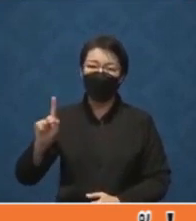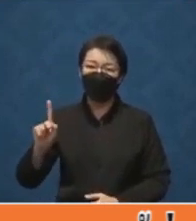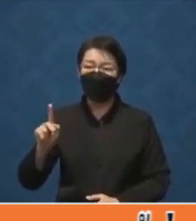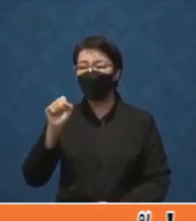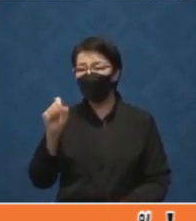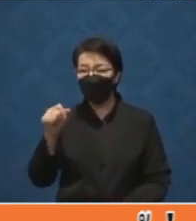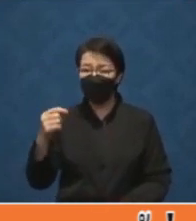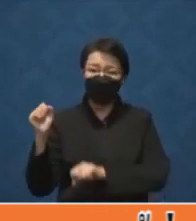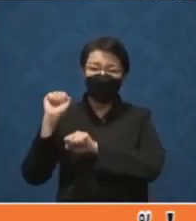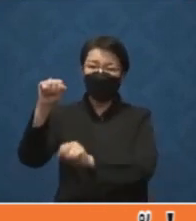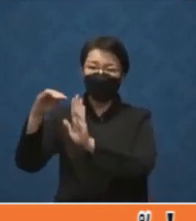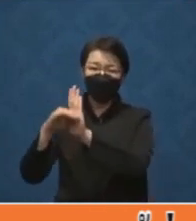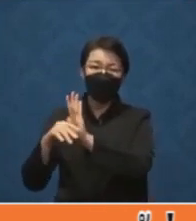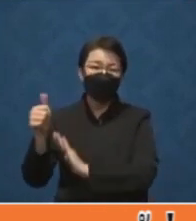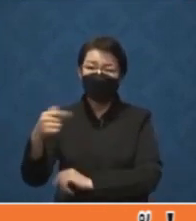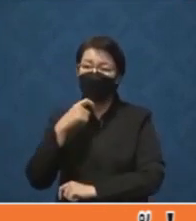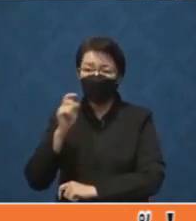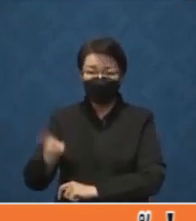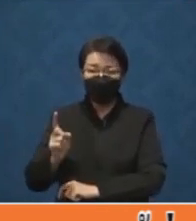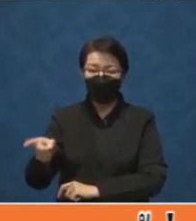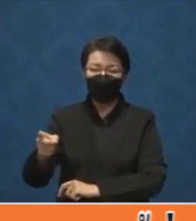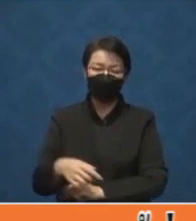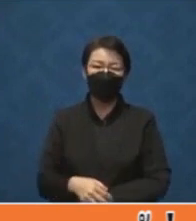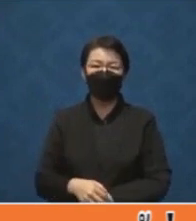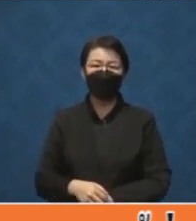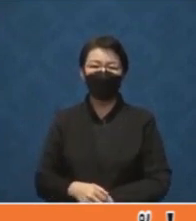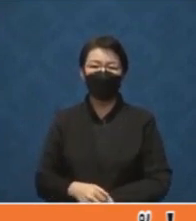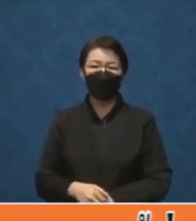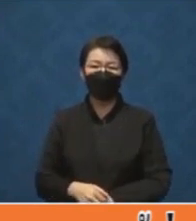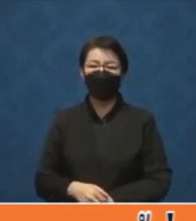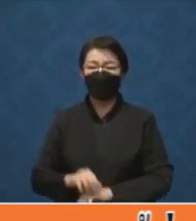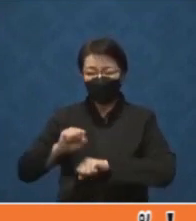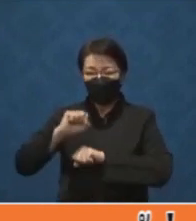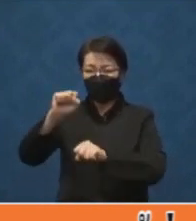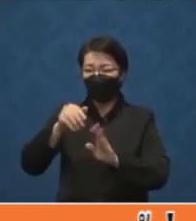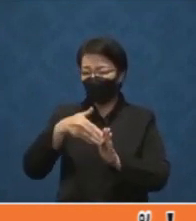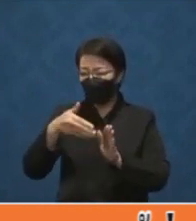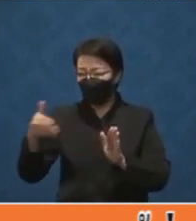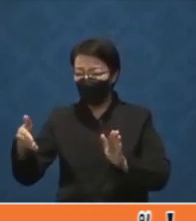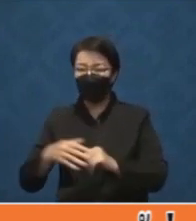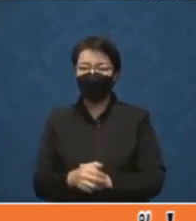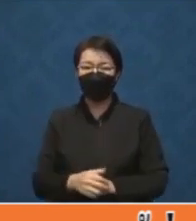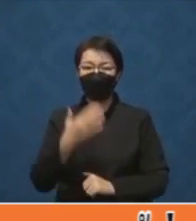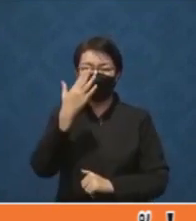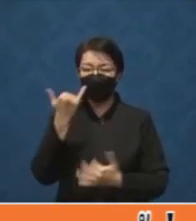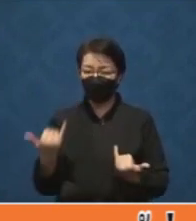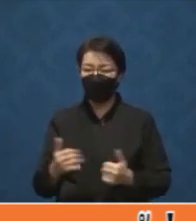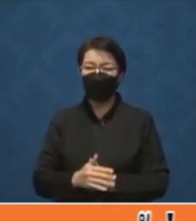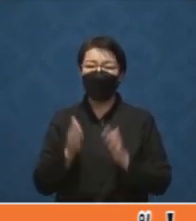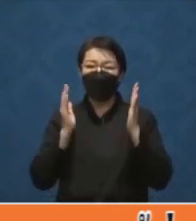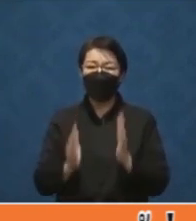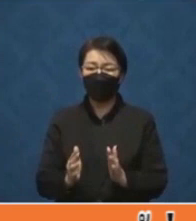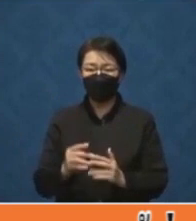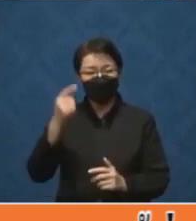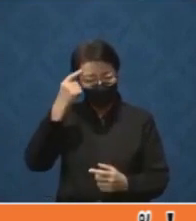ถึงทำให้ตั้งแต่มีการประกาศใช้พรก.ฉุกเฉินเป็นต้นมาสถิติตั้งข้อหาประชาชน